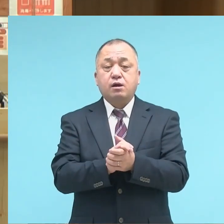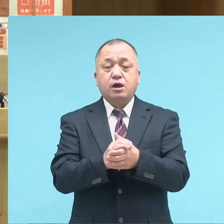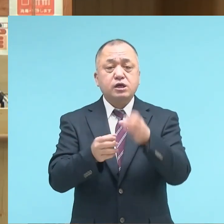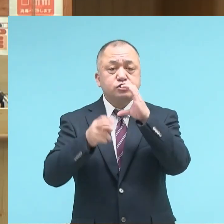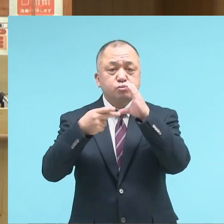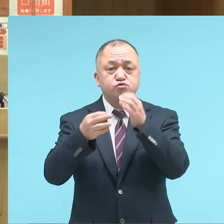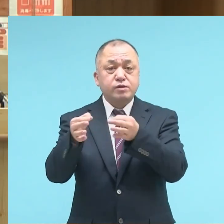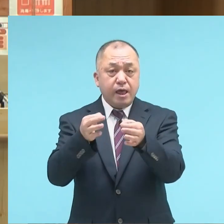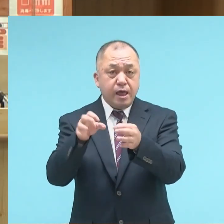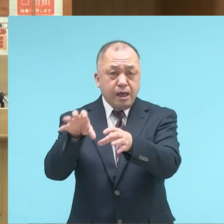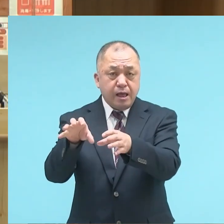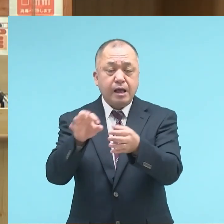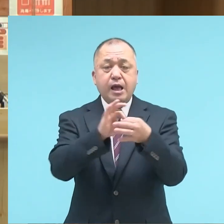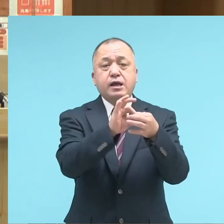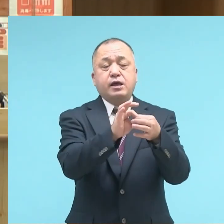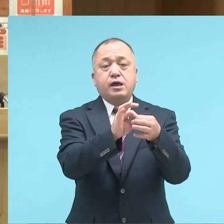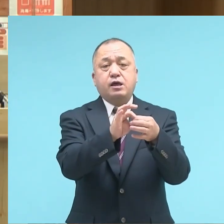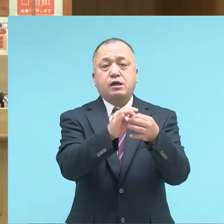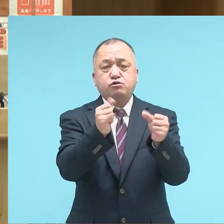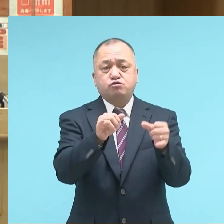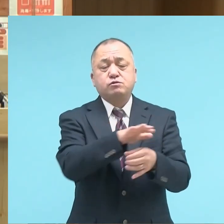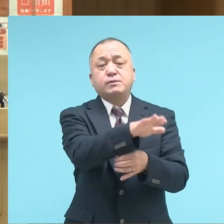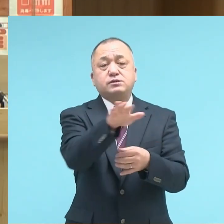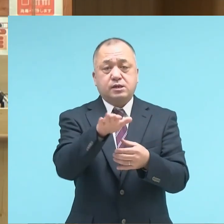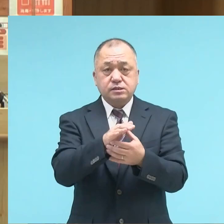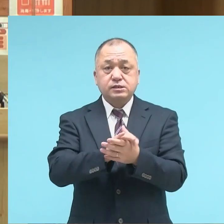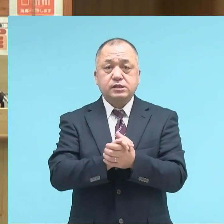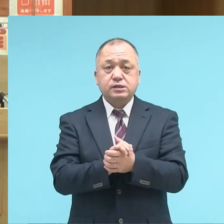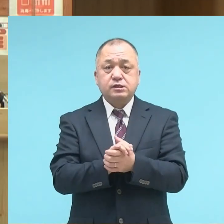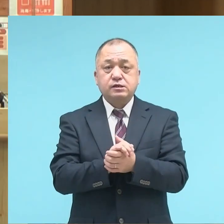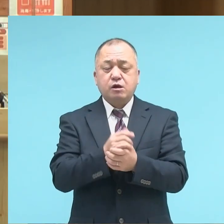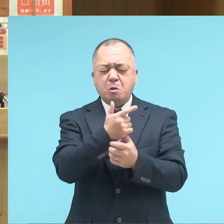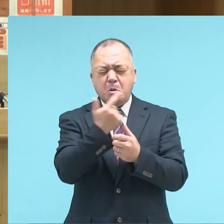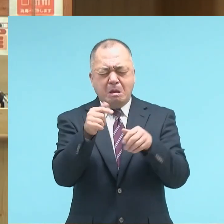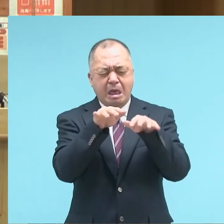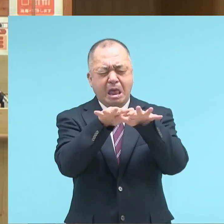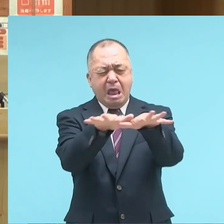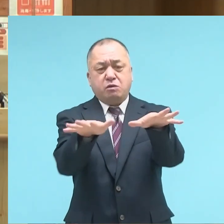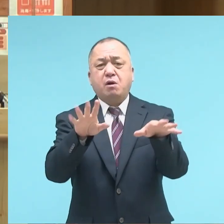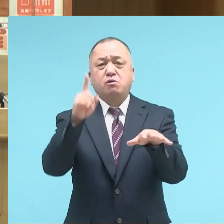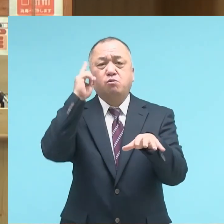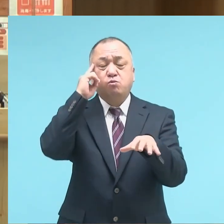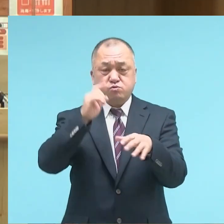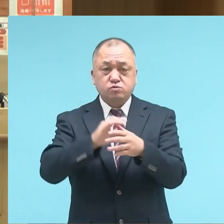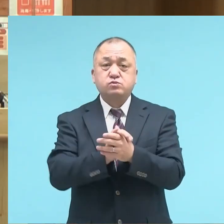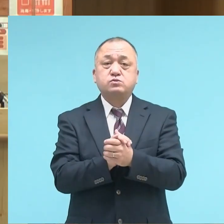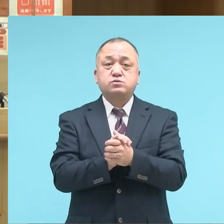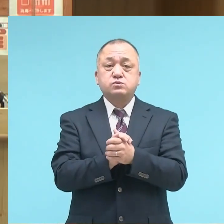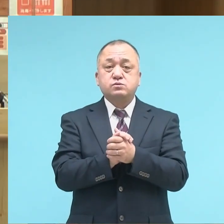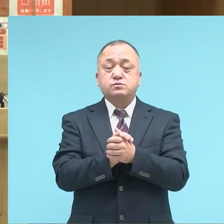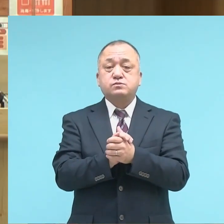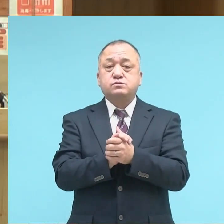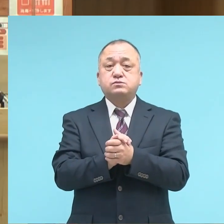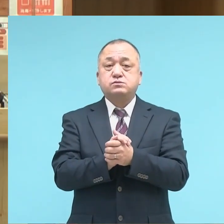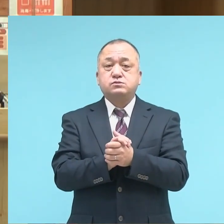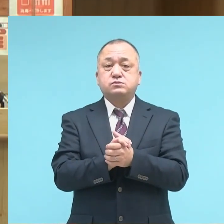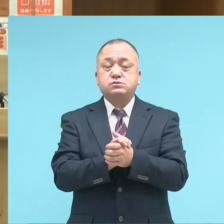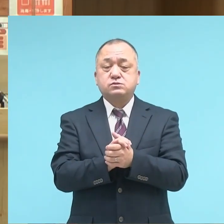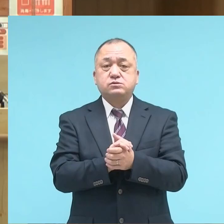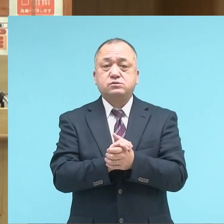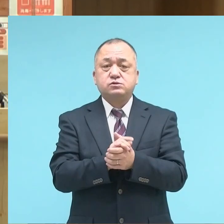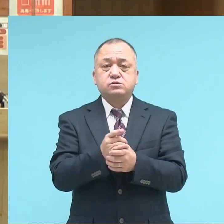食店をはじめ関係する方々に対して大きな影響がありますので、その強い